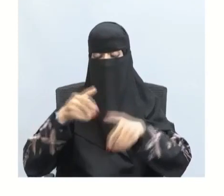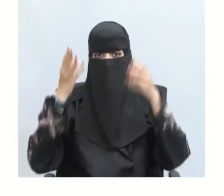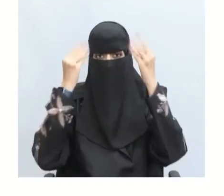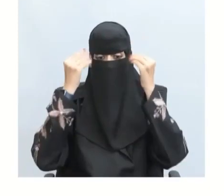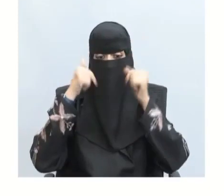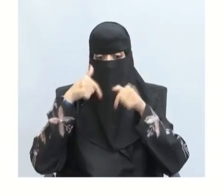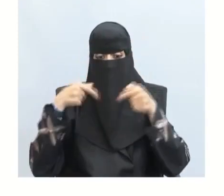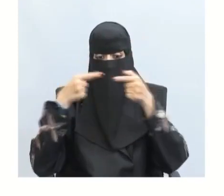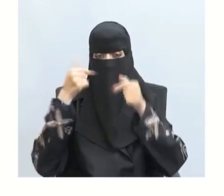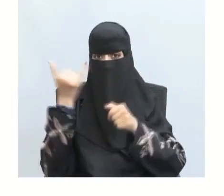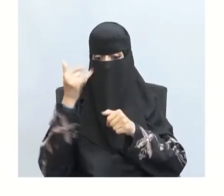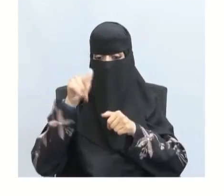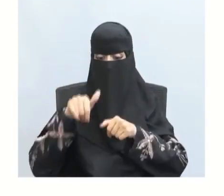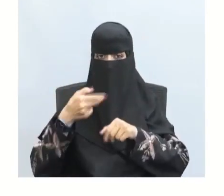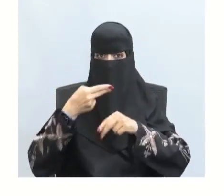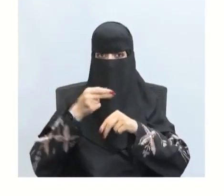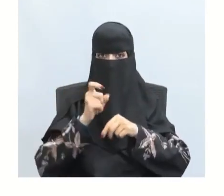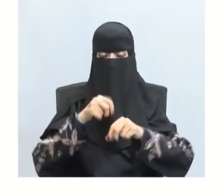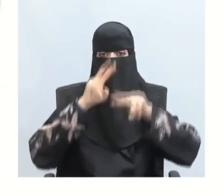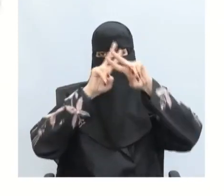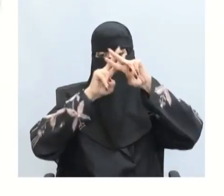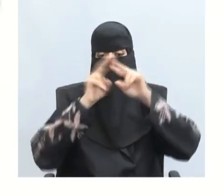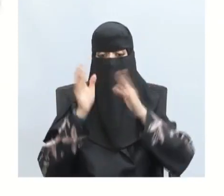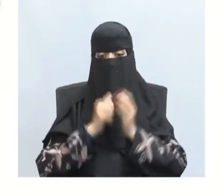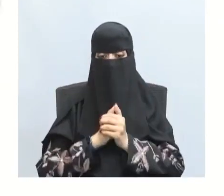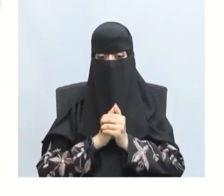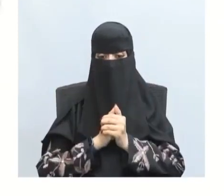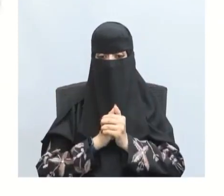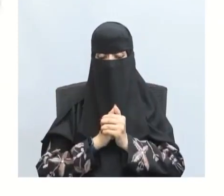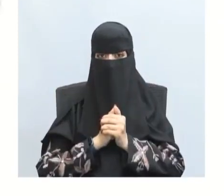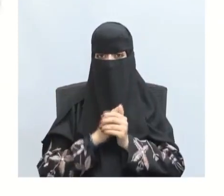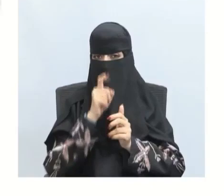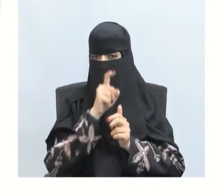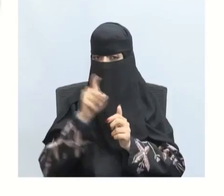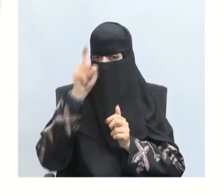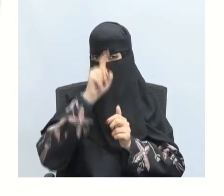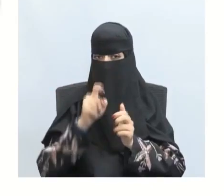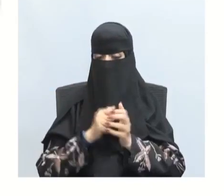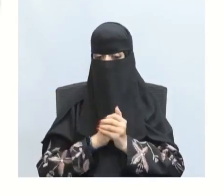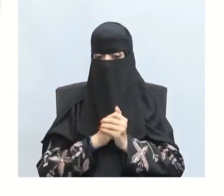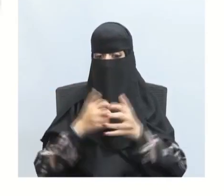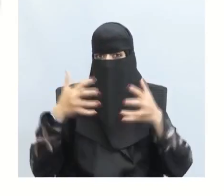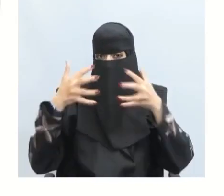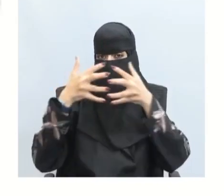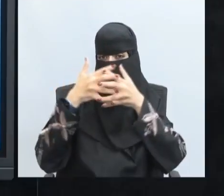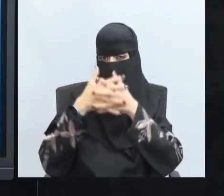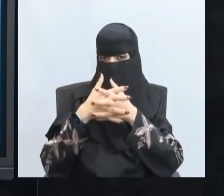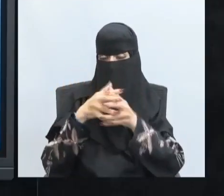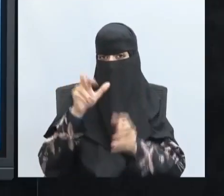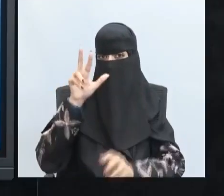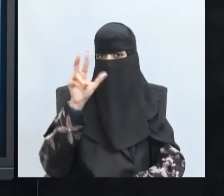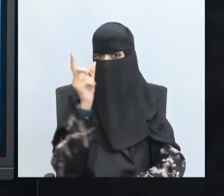المعلومات المهمه عن النجوم سؤال الاندماج